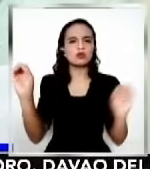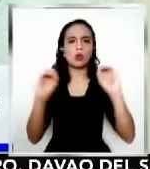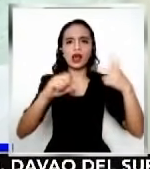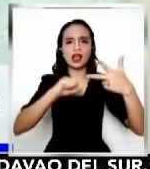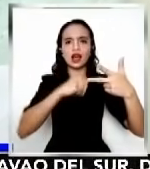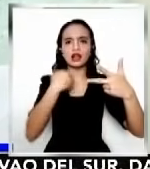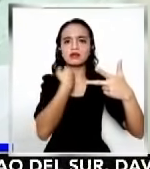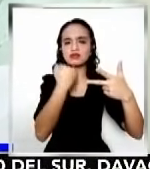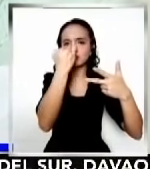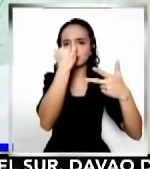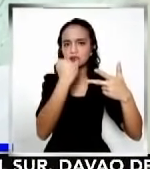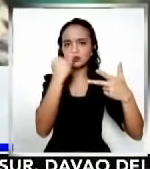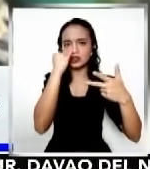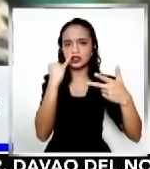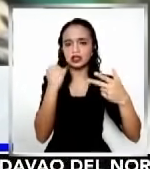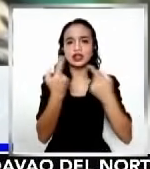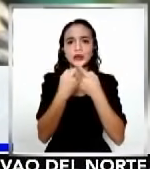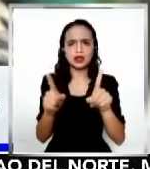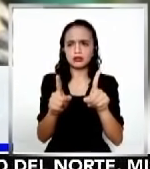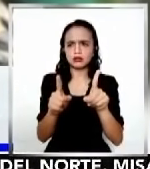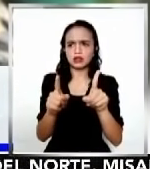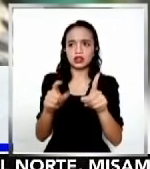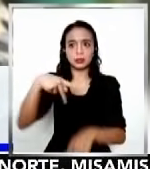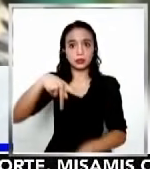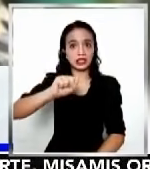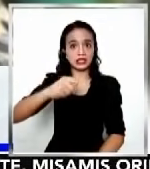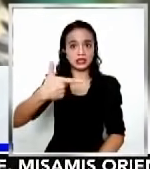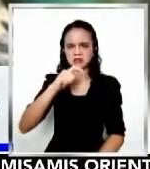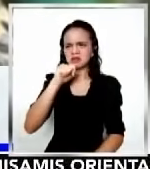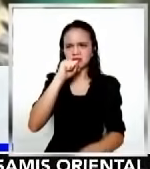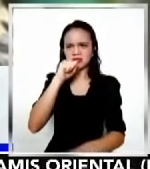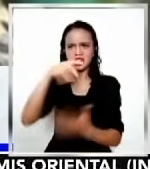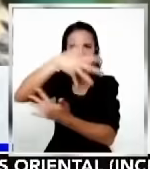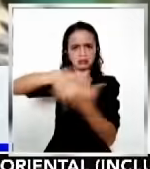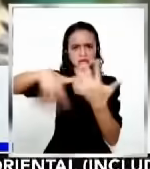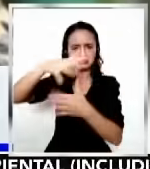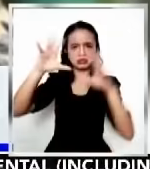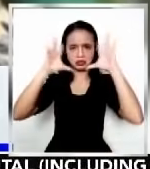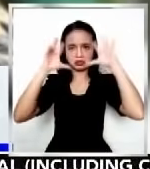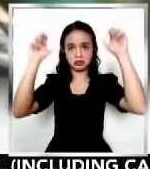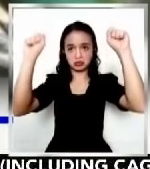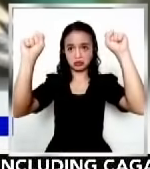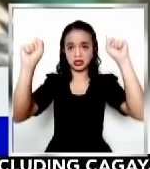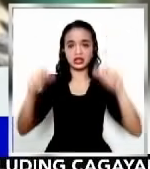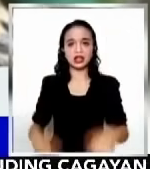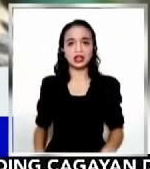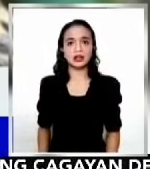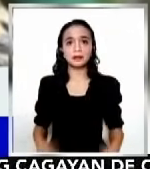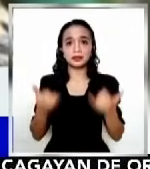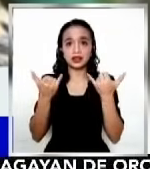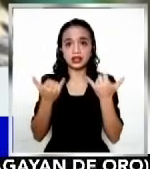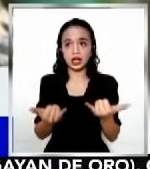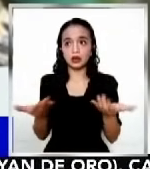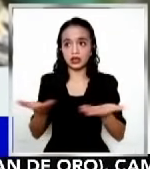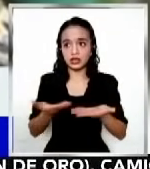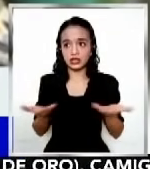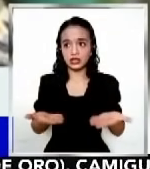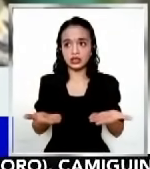nila nakasalamuha ang Pangulo. We assure the public that our president is safe. Andito po siya sa